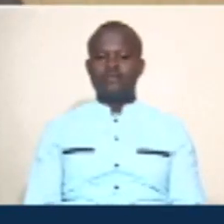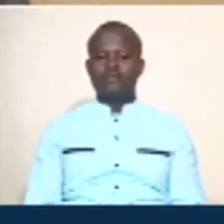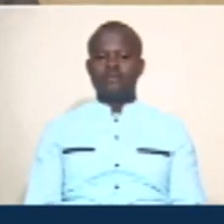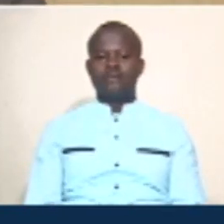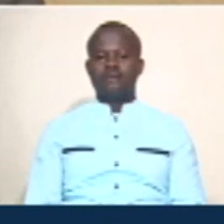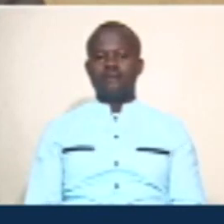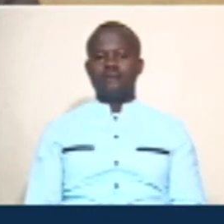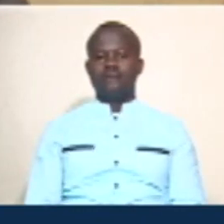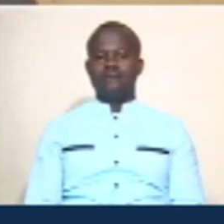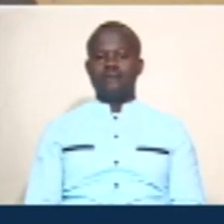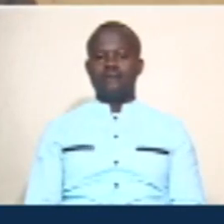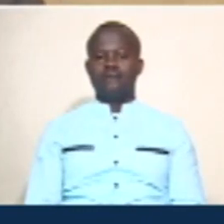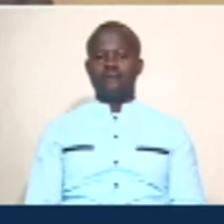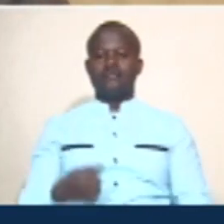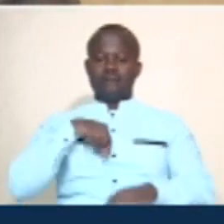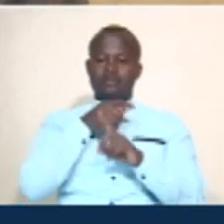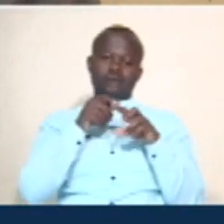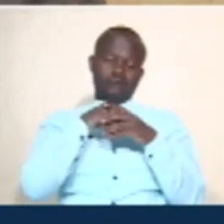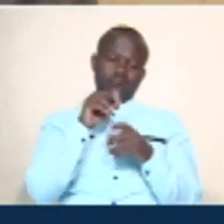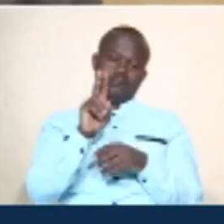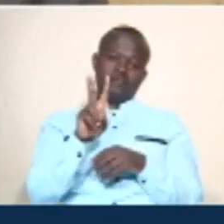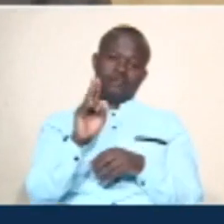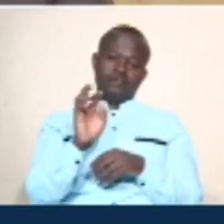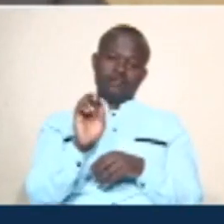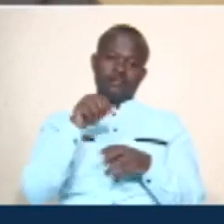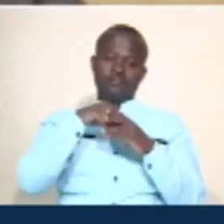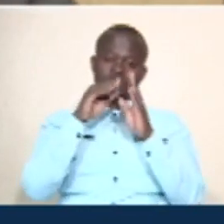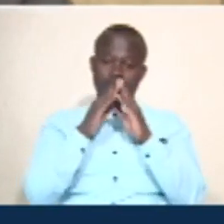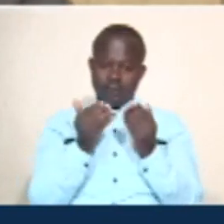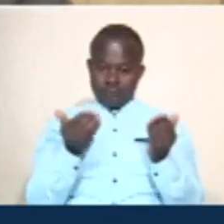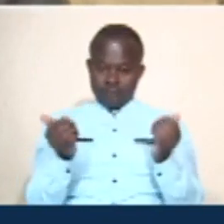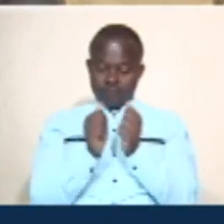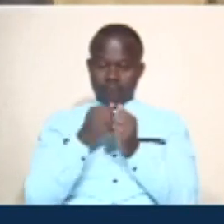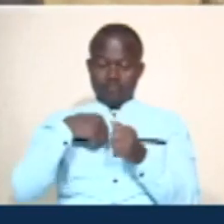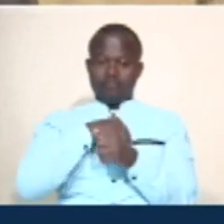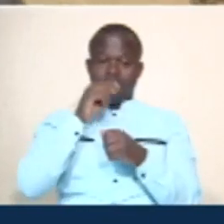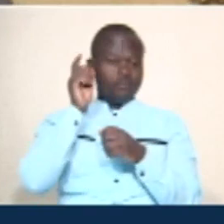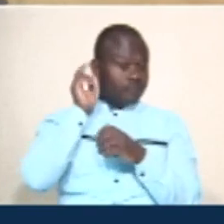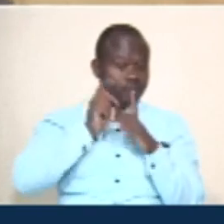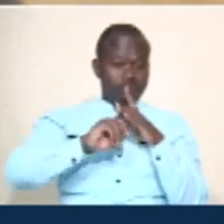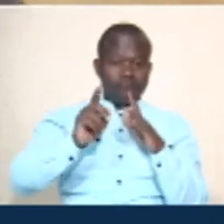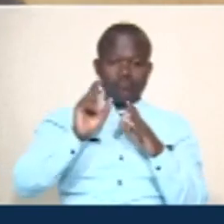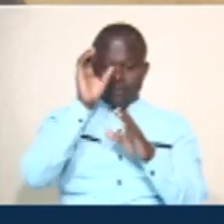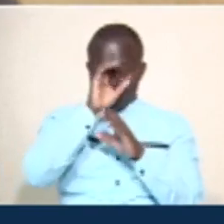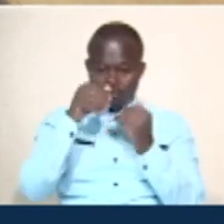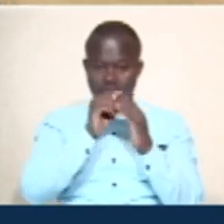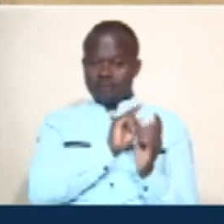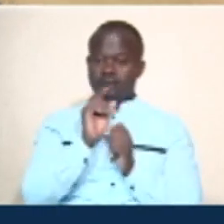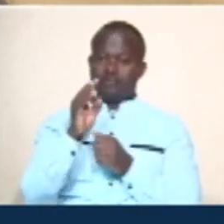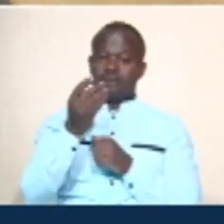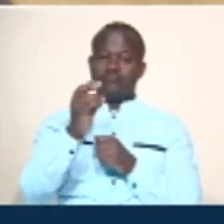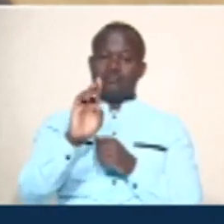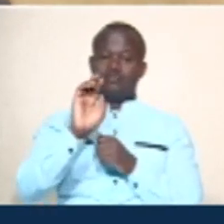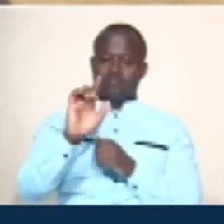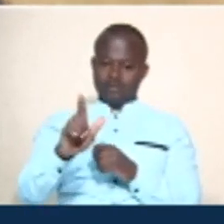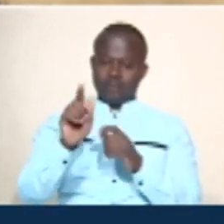Nilitoka Uvira Mulongo. Navuye Uvira. Nari mu nzu n'abana banjye numva urusaku rwinshi hanze. Cyose ngiye kureba ibibaye, abasirikare ba FDL